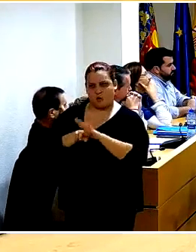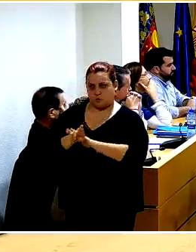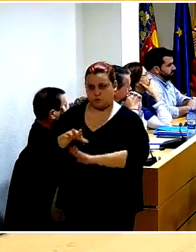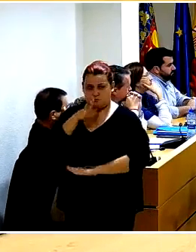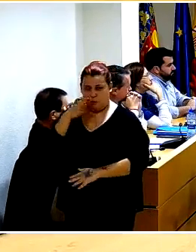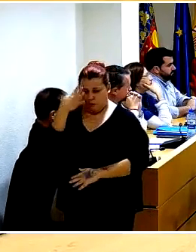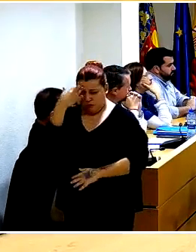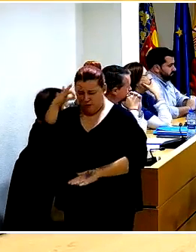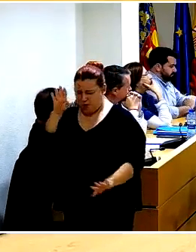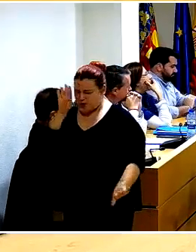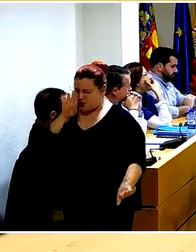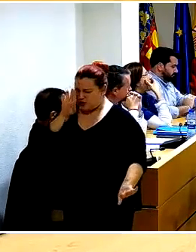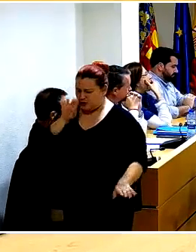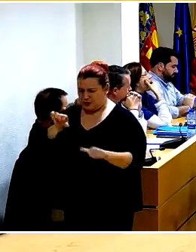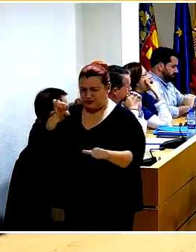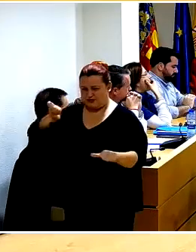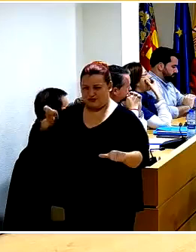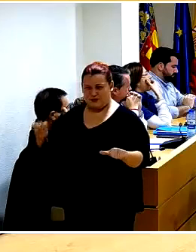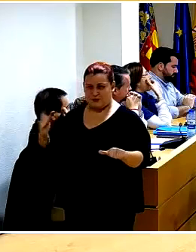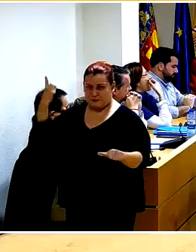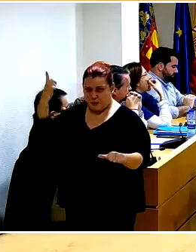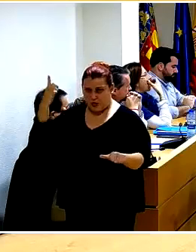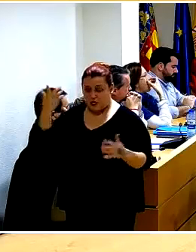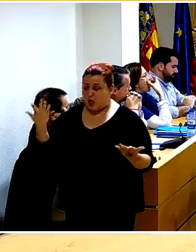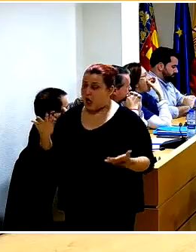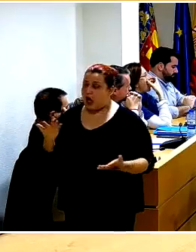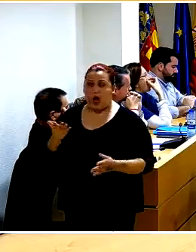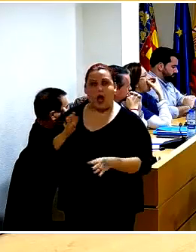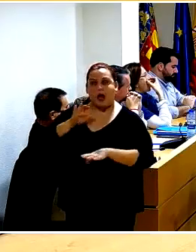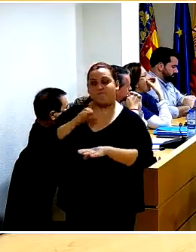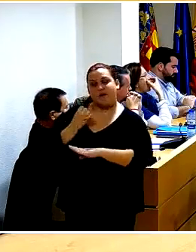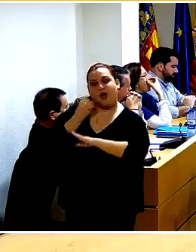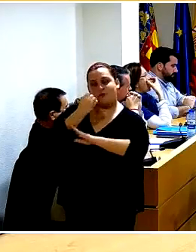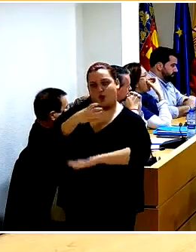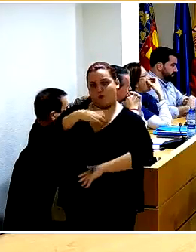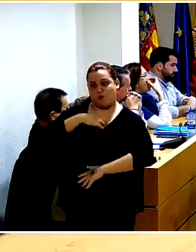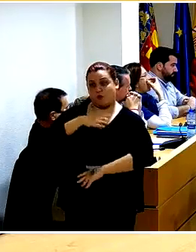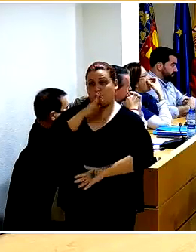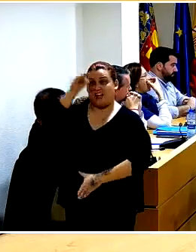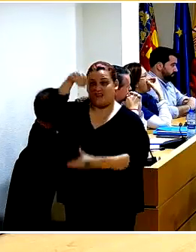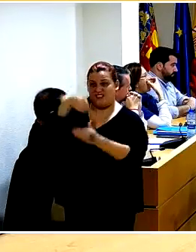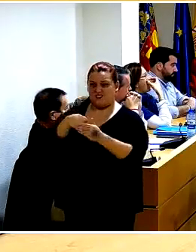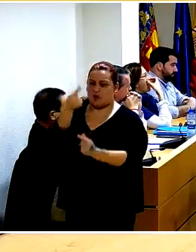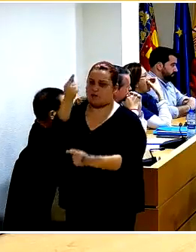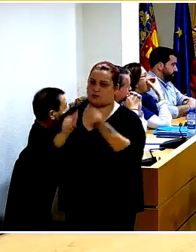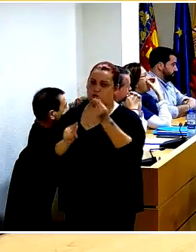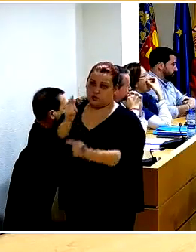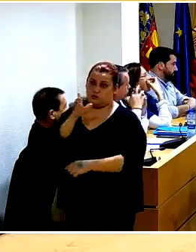mucho, pero no podemos apoyar esta transferencia porque deriva del presupuesto que acabamos de votar en contra, por lo tanto votaremos en contra también.